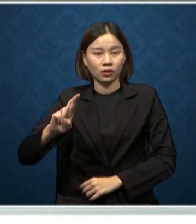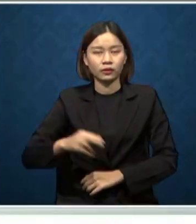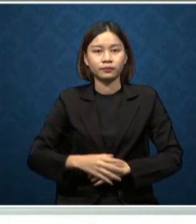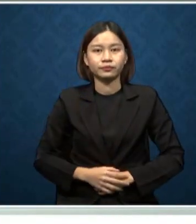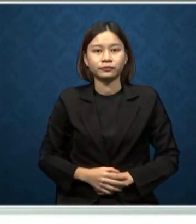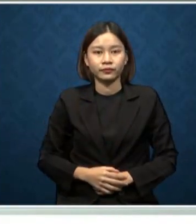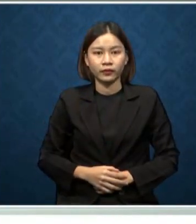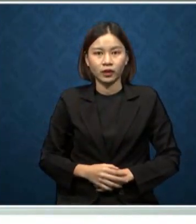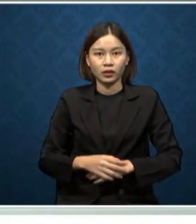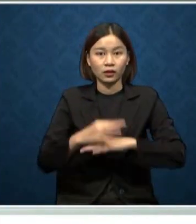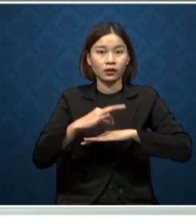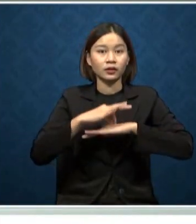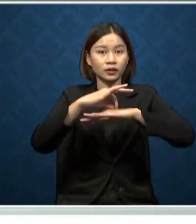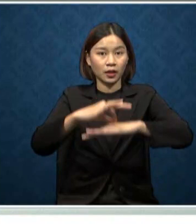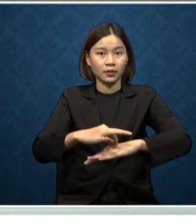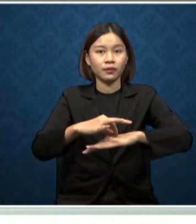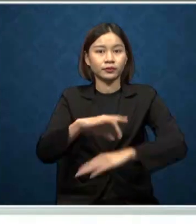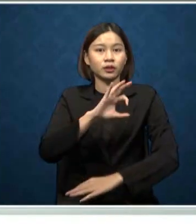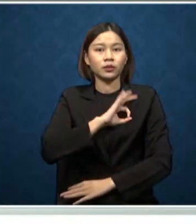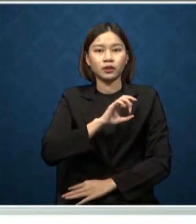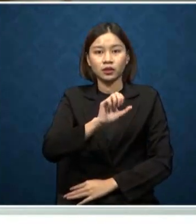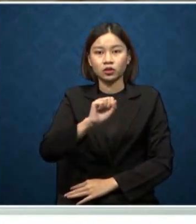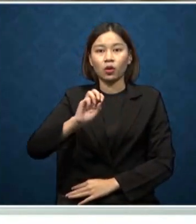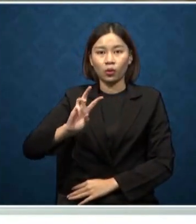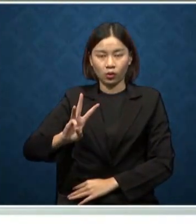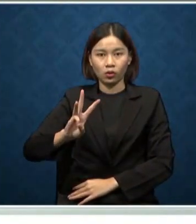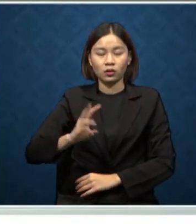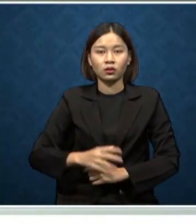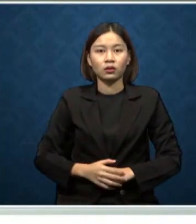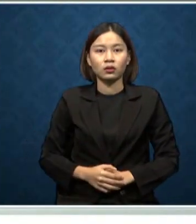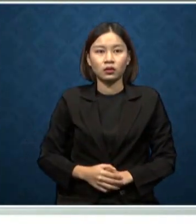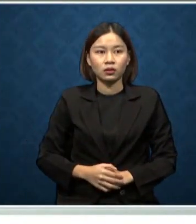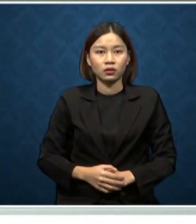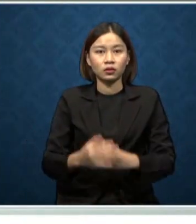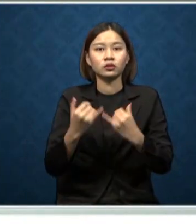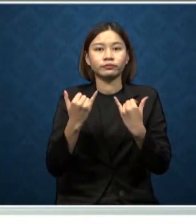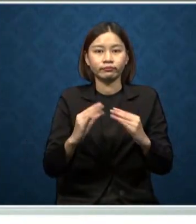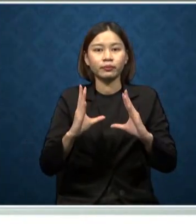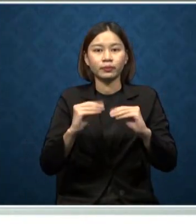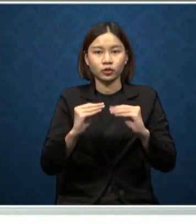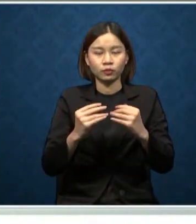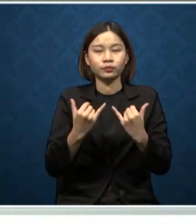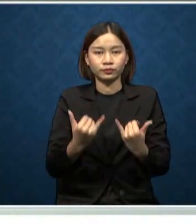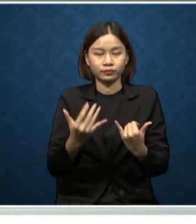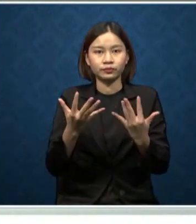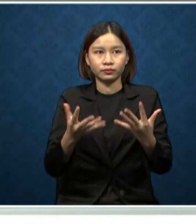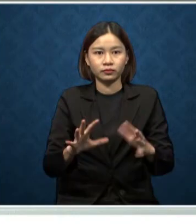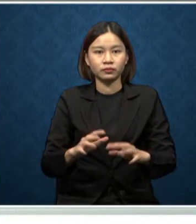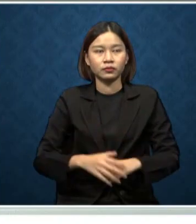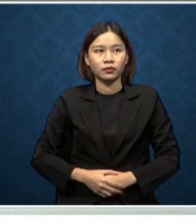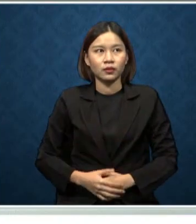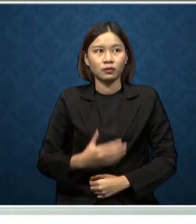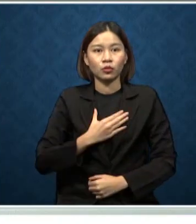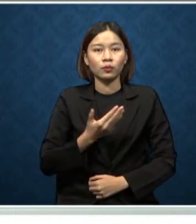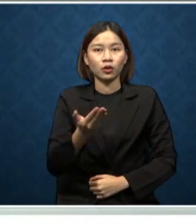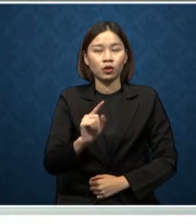ได้รับการแต่งตั้งเป็นสมาชิกวุฒิสภาอยู่ในที่ประชุมแห่งนี้แล้วผมจึ